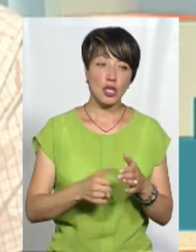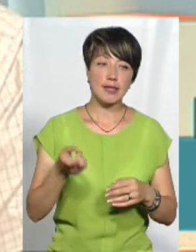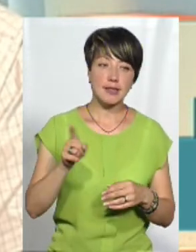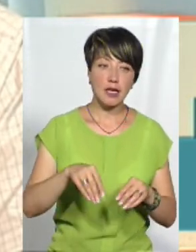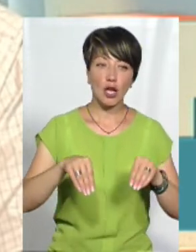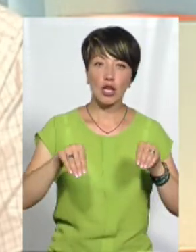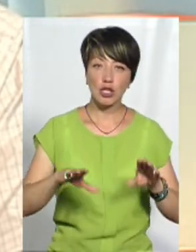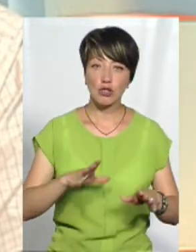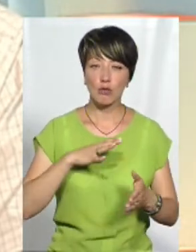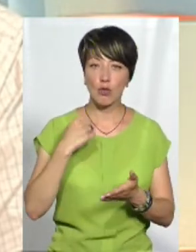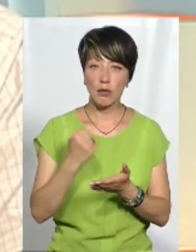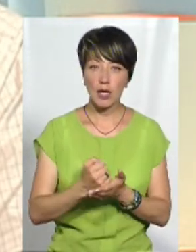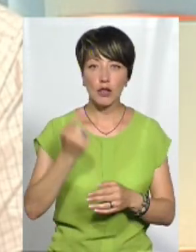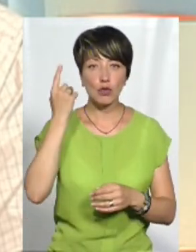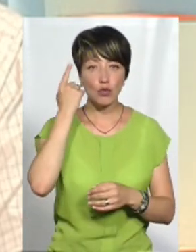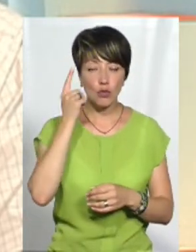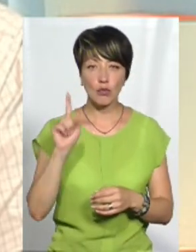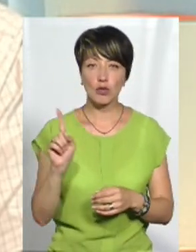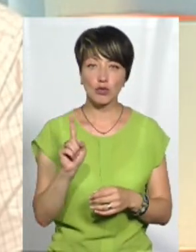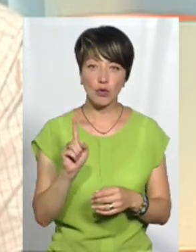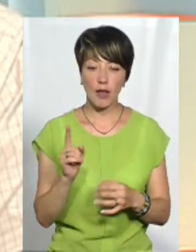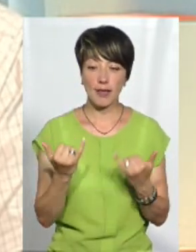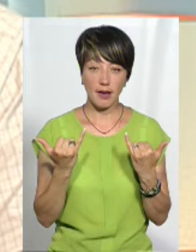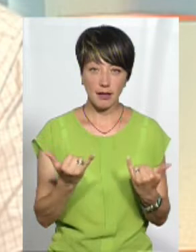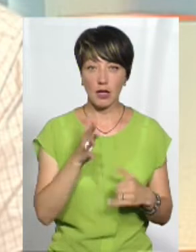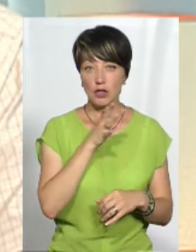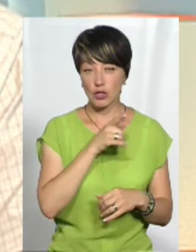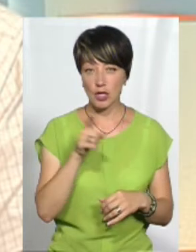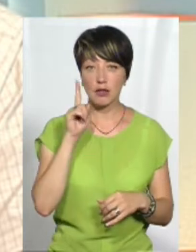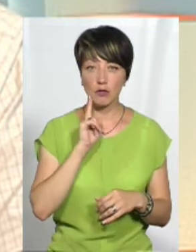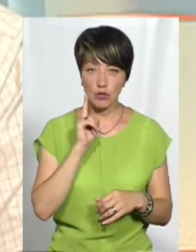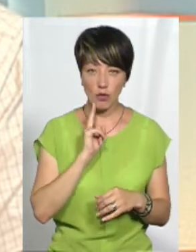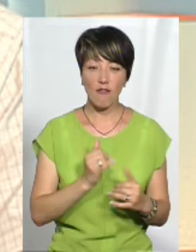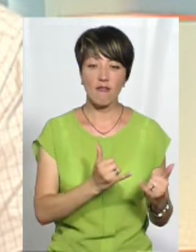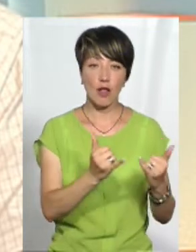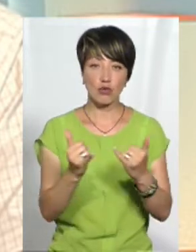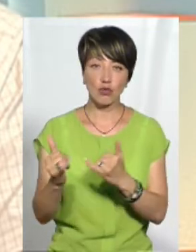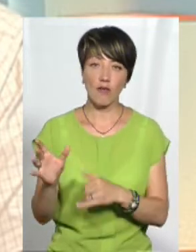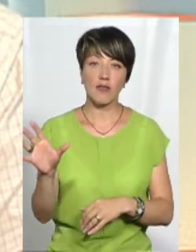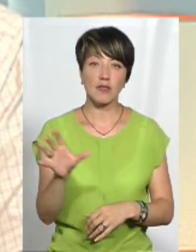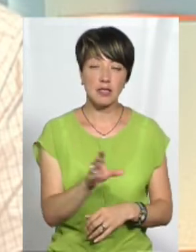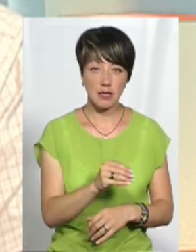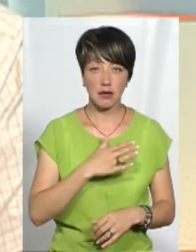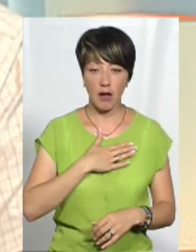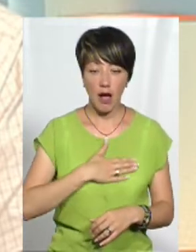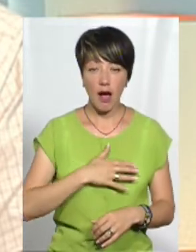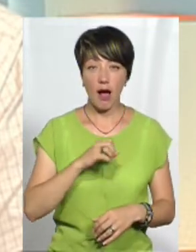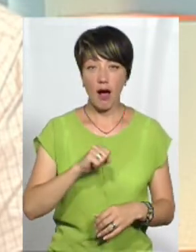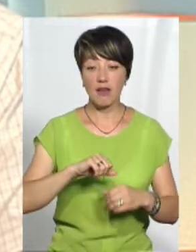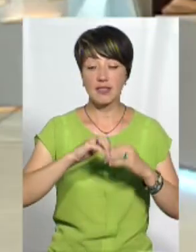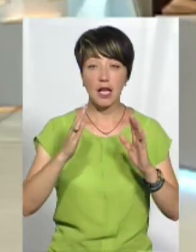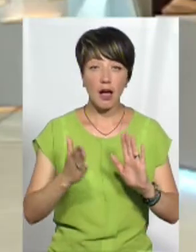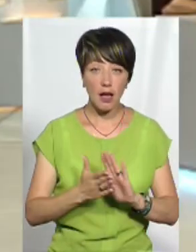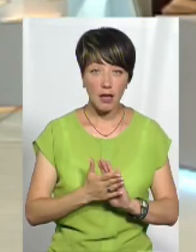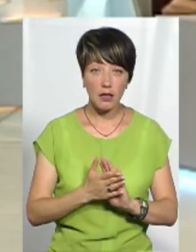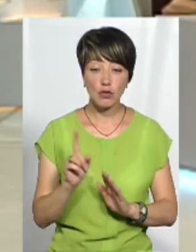те рішення, яке було прийнято, я думаю, що воно на даний час тимчасово влаштовує всіх. А взагалі, з приводу